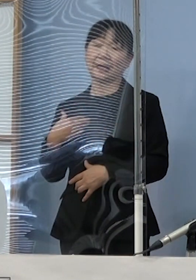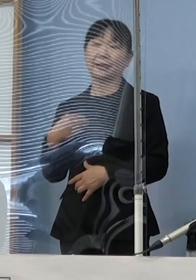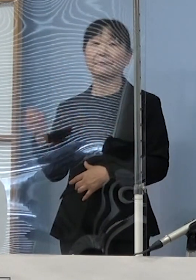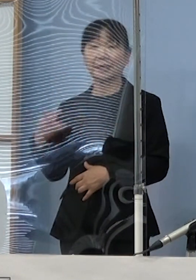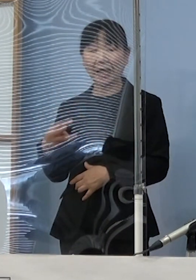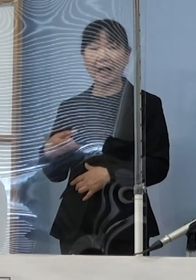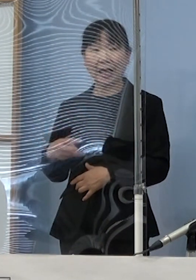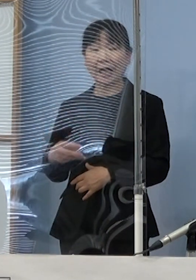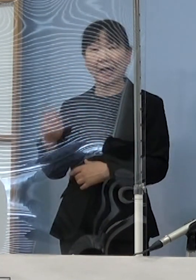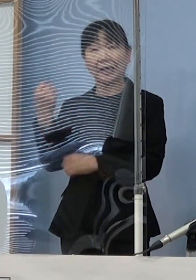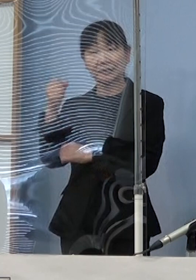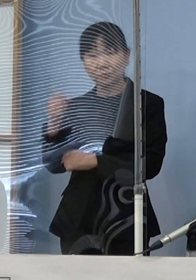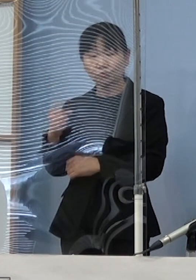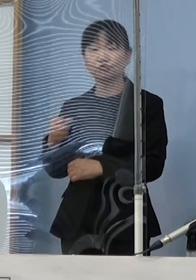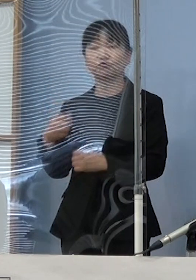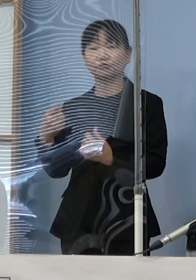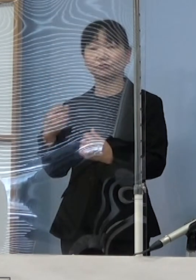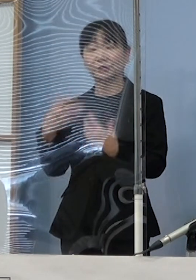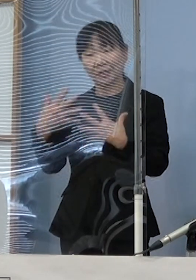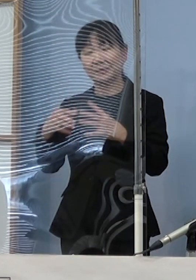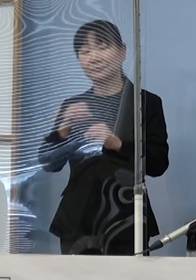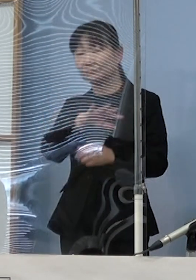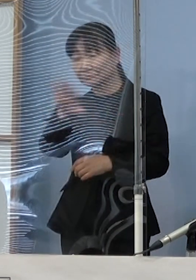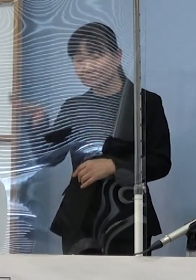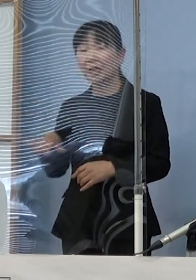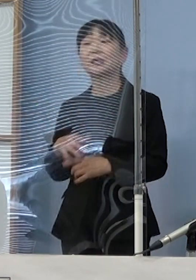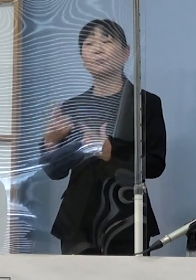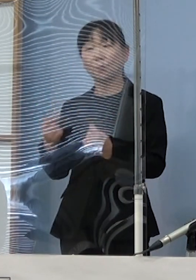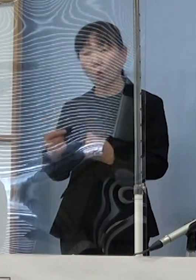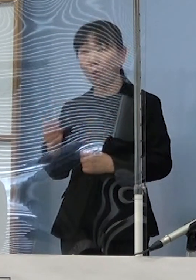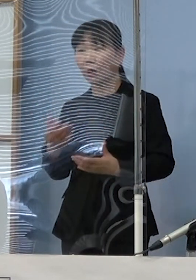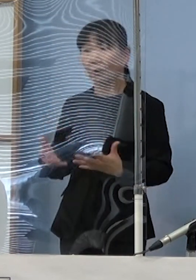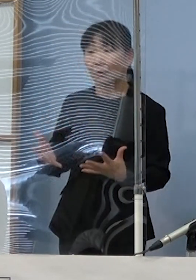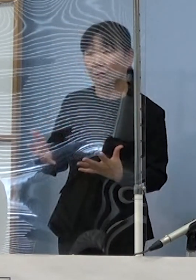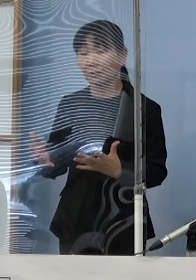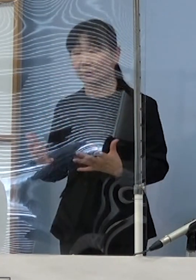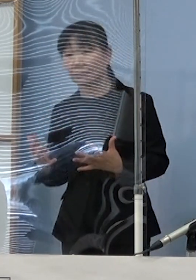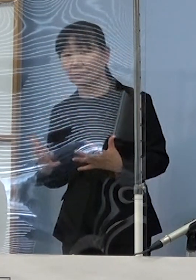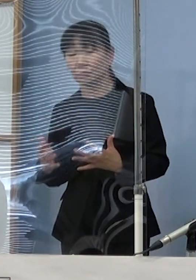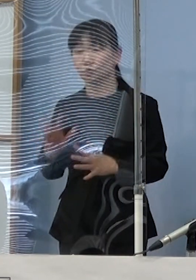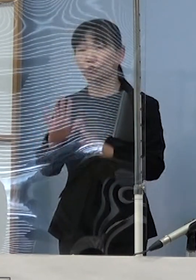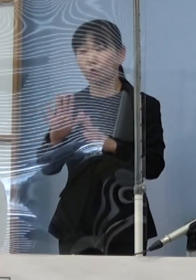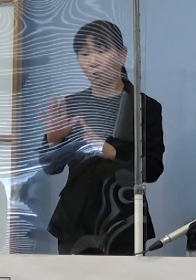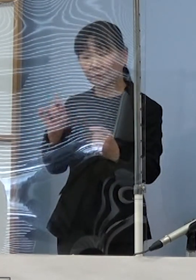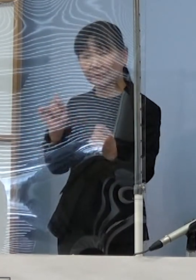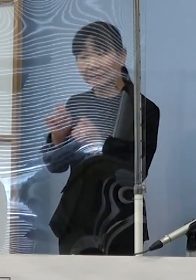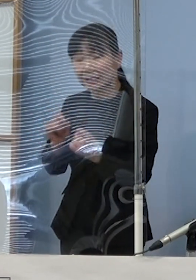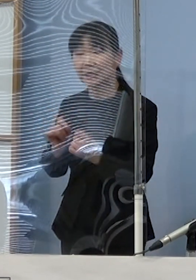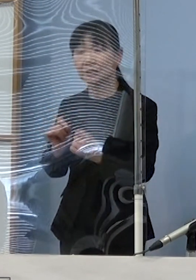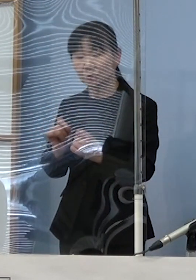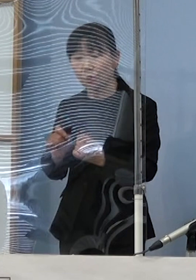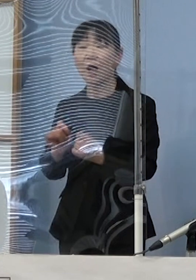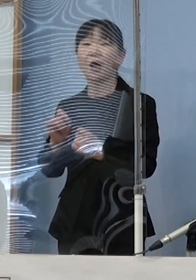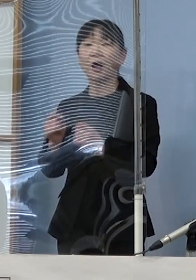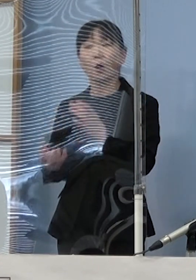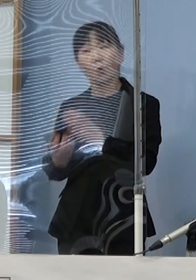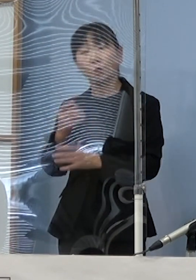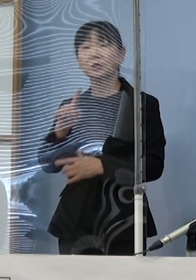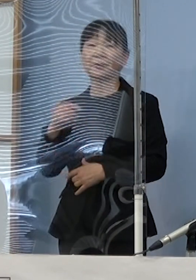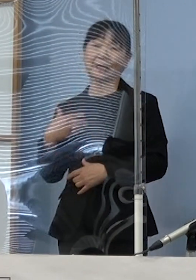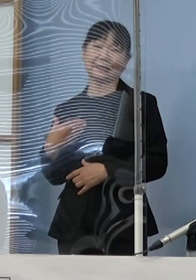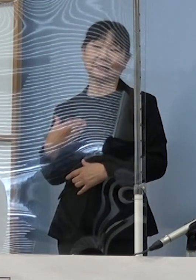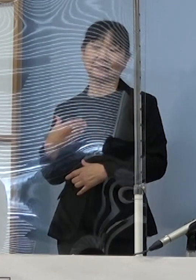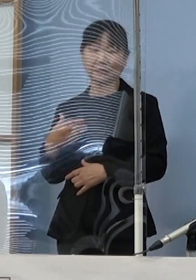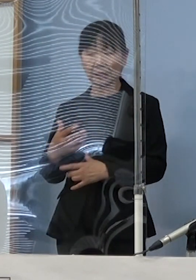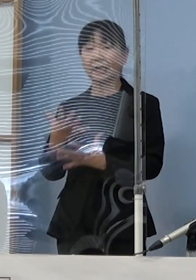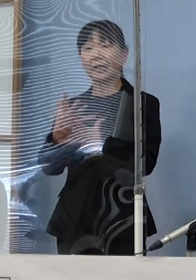ん方が、そうしたうろたえるというような表現がそうしたものに近い、だからそうしたものが